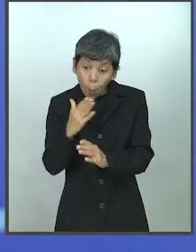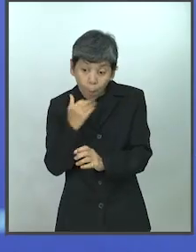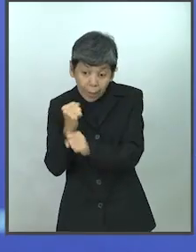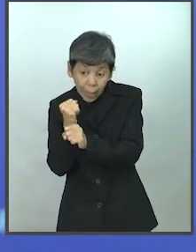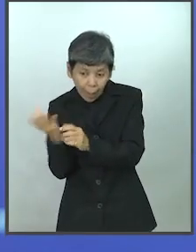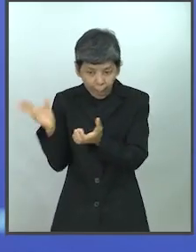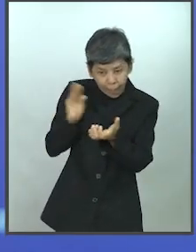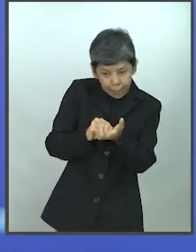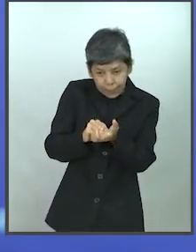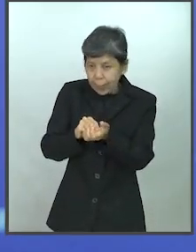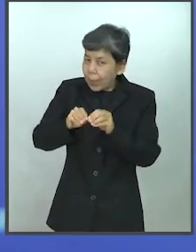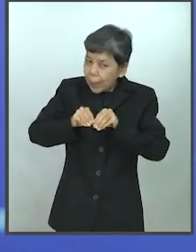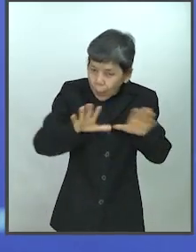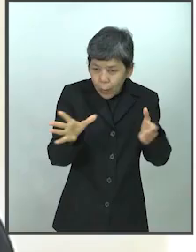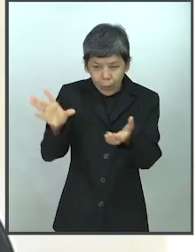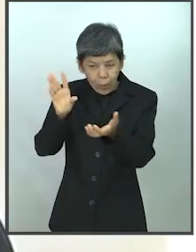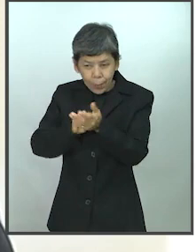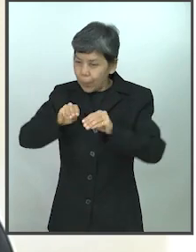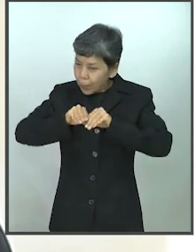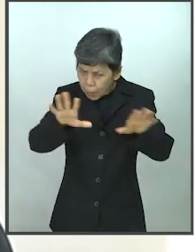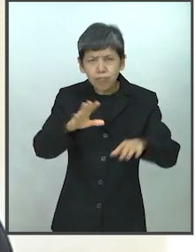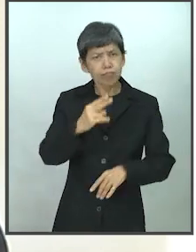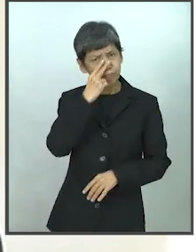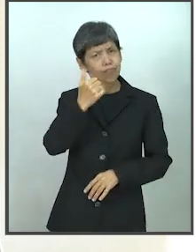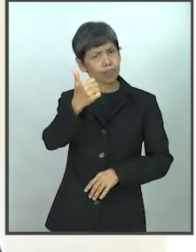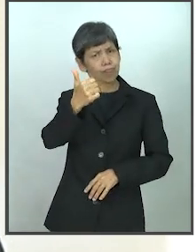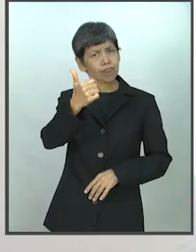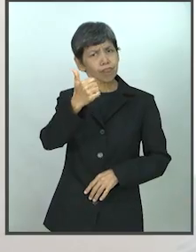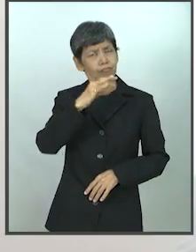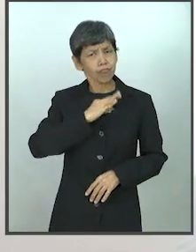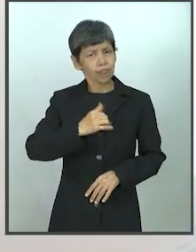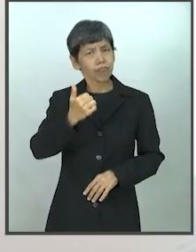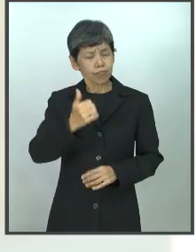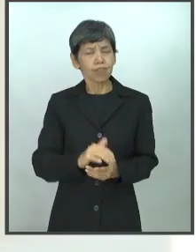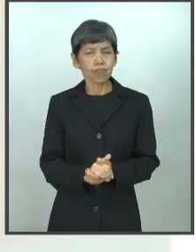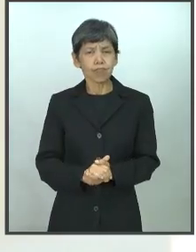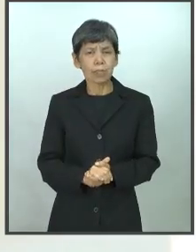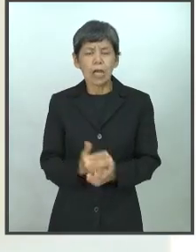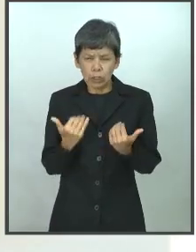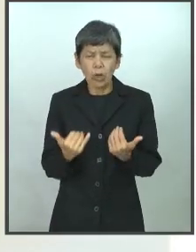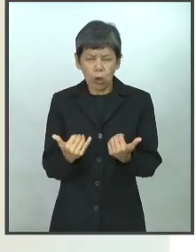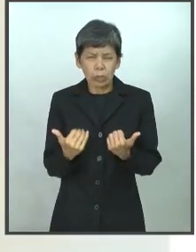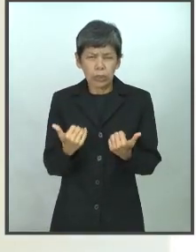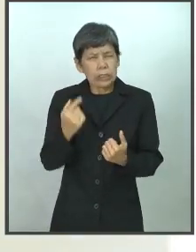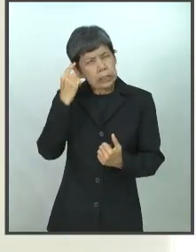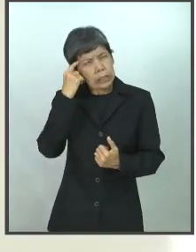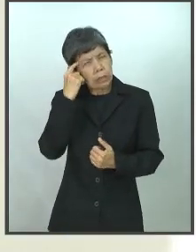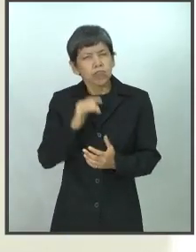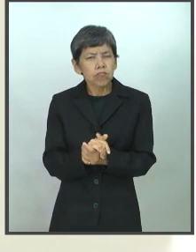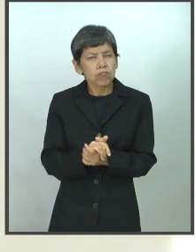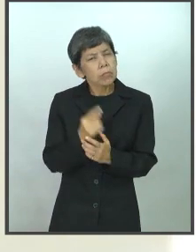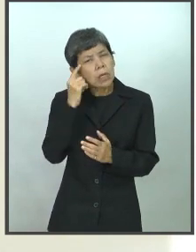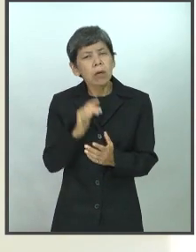ปไว ้ แล้วก็ส่งมาแล้วเราก็เอาขึ้นใช่ไหมครับว่ามันก็ดีนะครับที่เรานำเสนอในสิ่งดีๆบ้างนะครับ ตอนนี้ก็อาจจะตั้งคำถามแล้ว